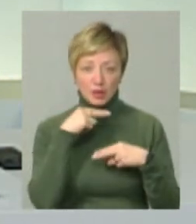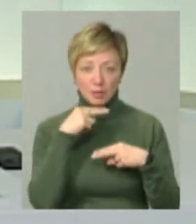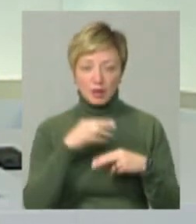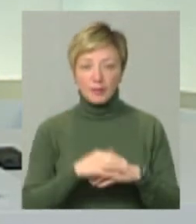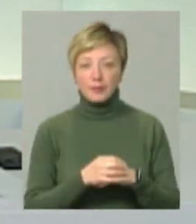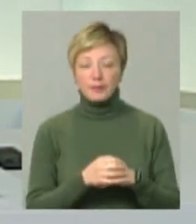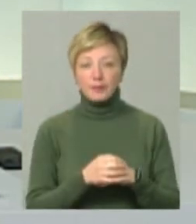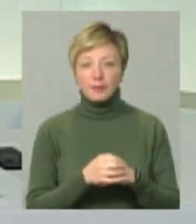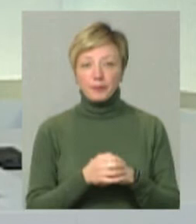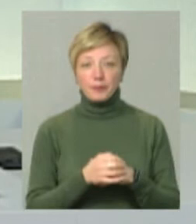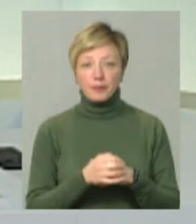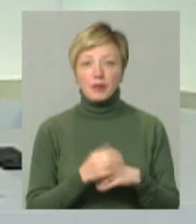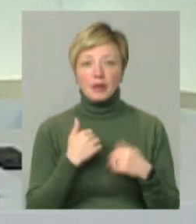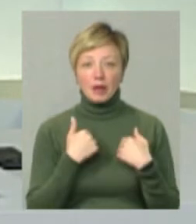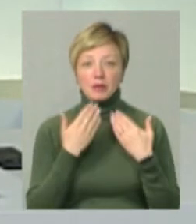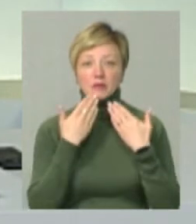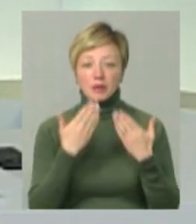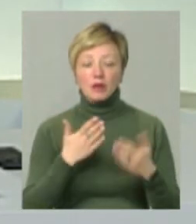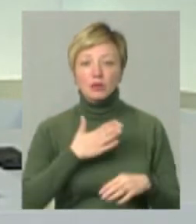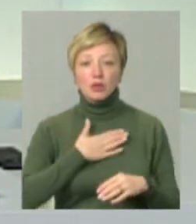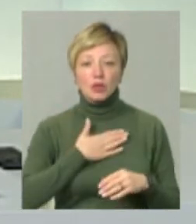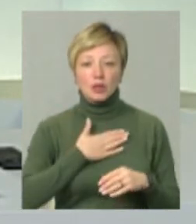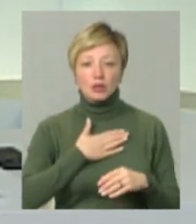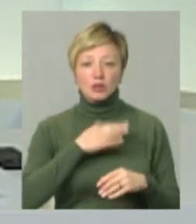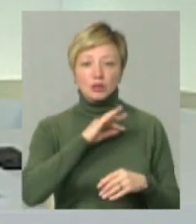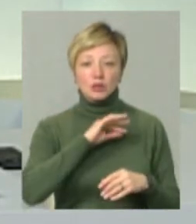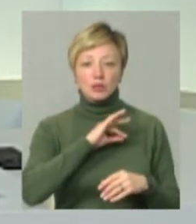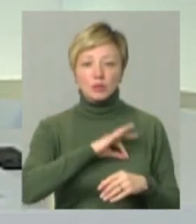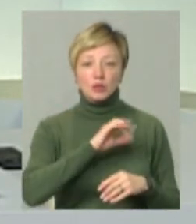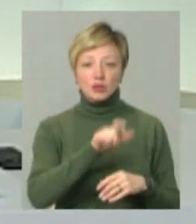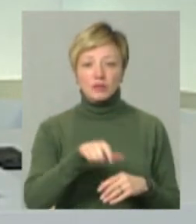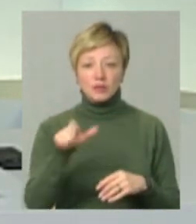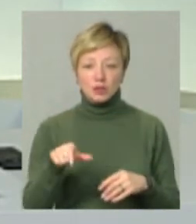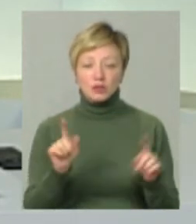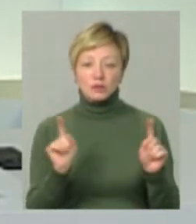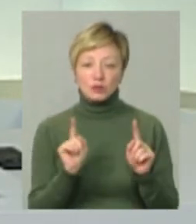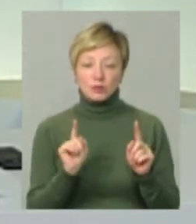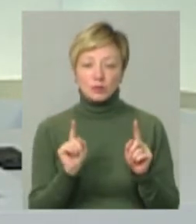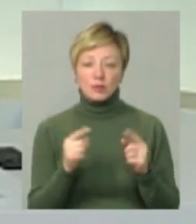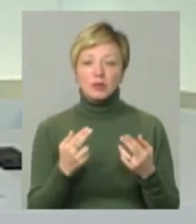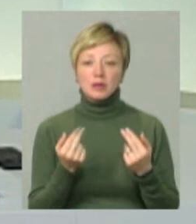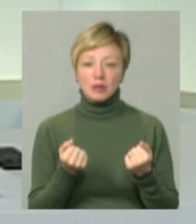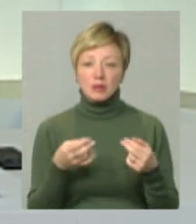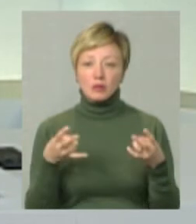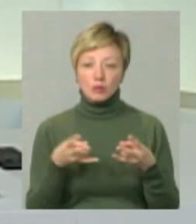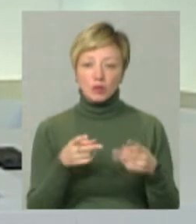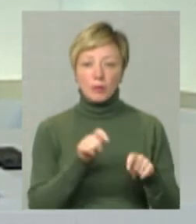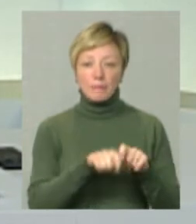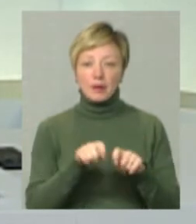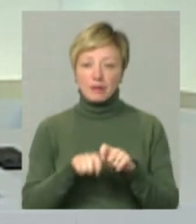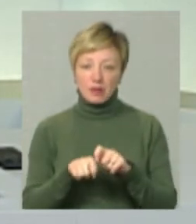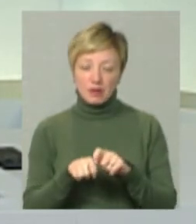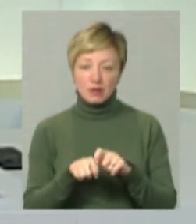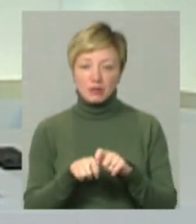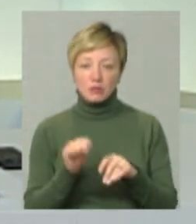пильними. Я звертаюся до наших споживачів з тим, що, так, необхідно